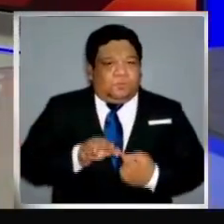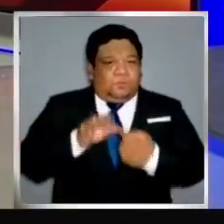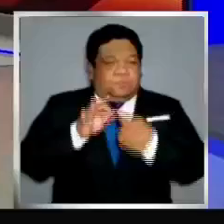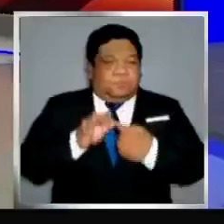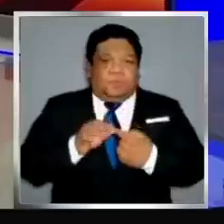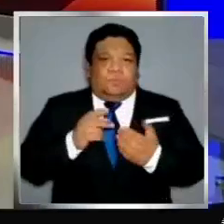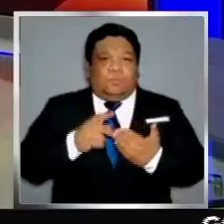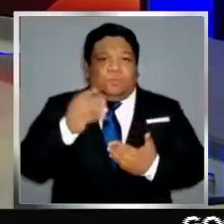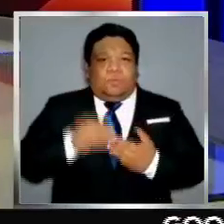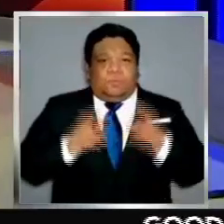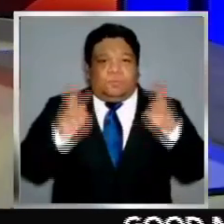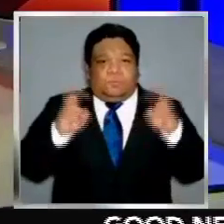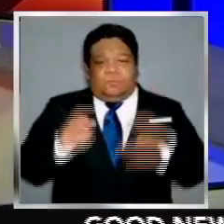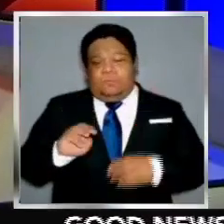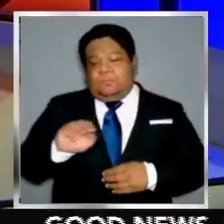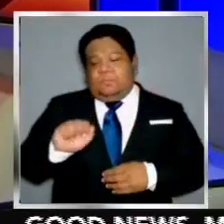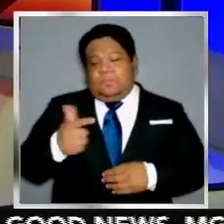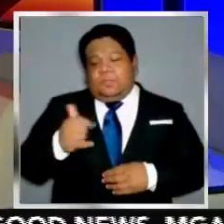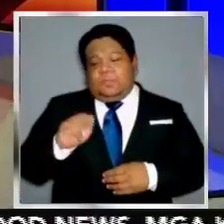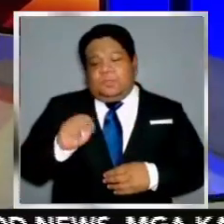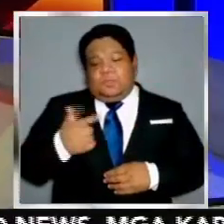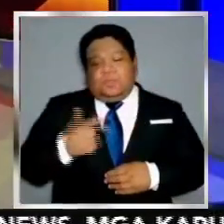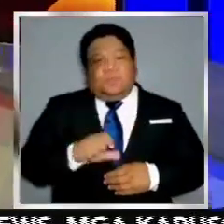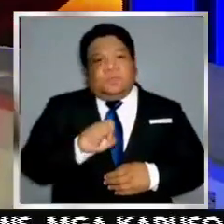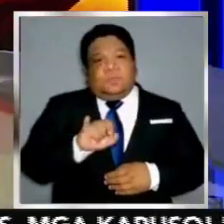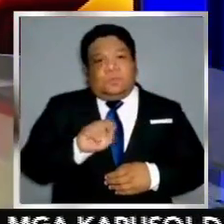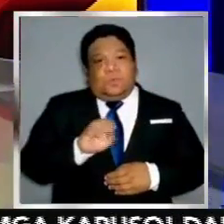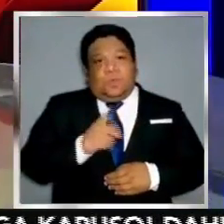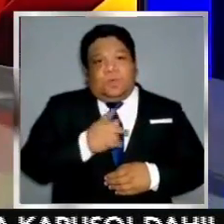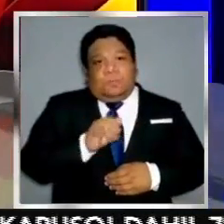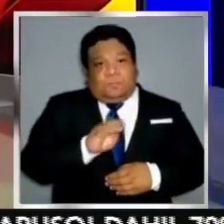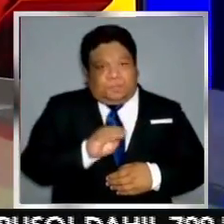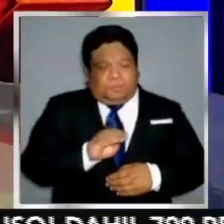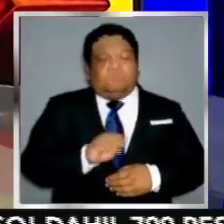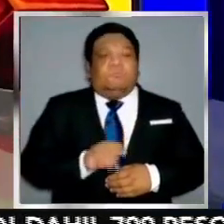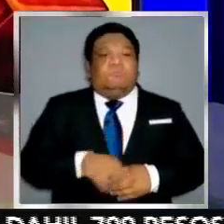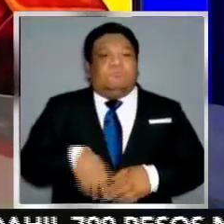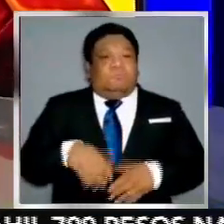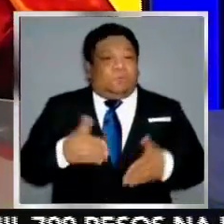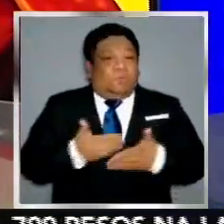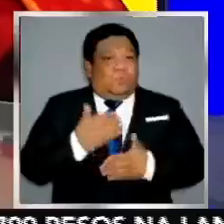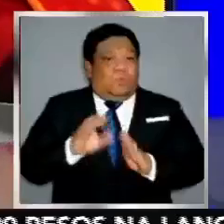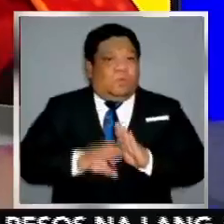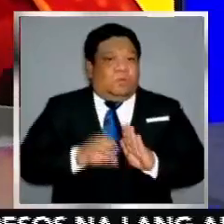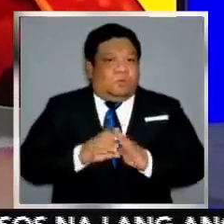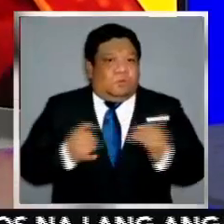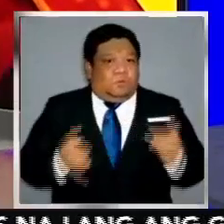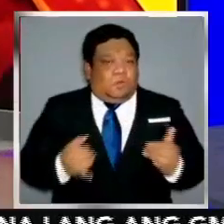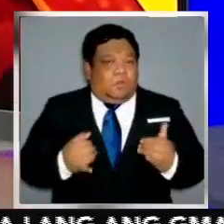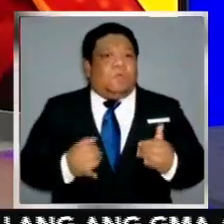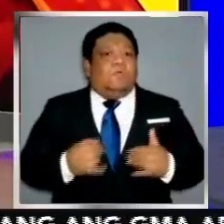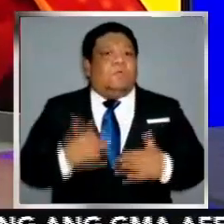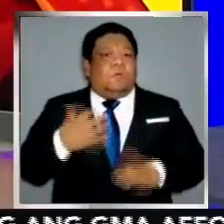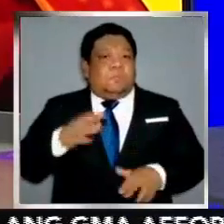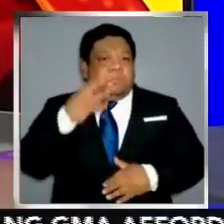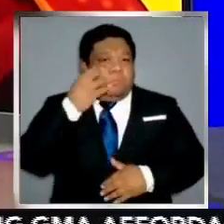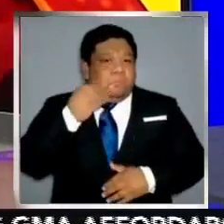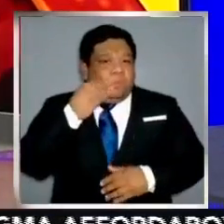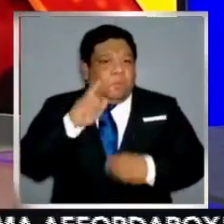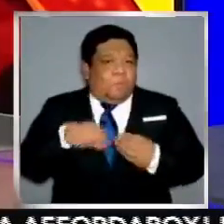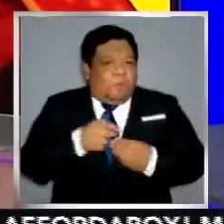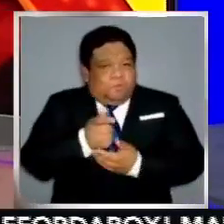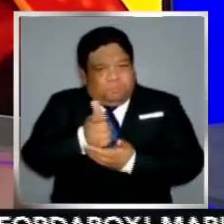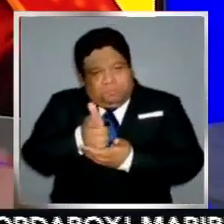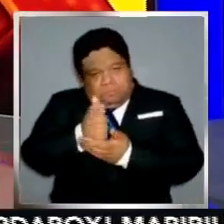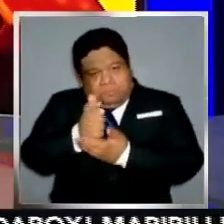Man. At isang bagong character kasi ang makikilala natin ngayong gabi na may first-hand experience na sa gun handling and shooting.